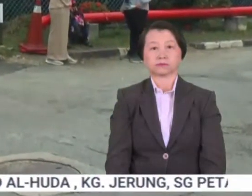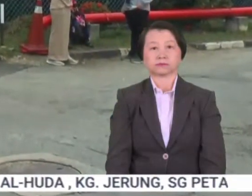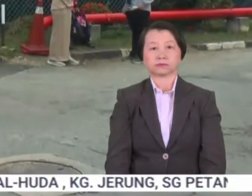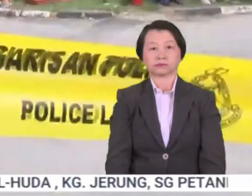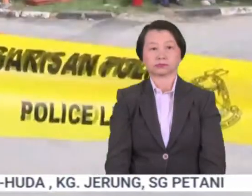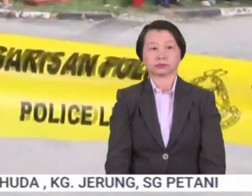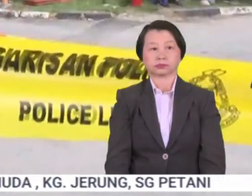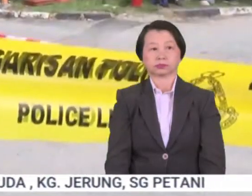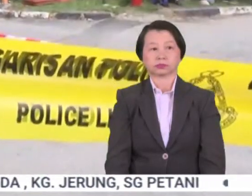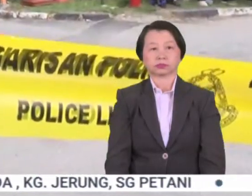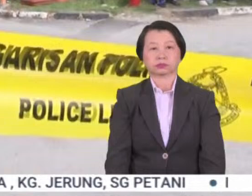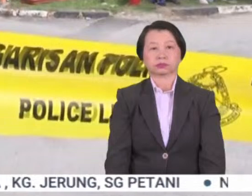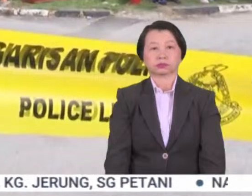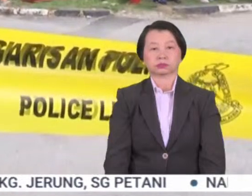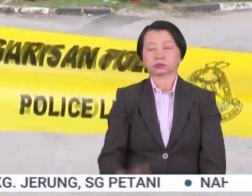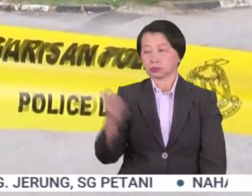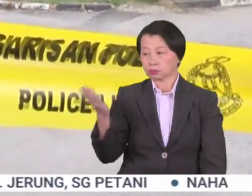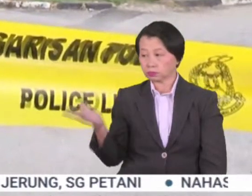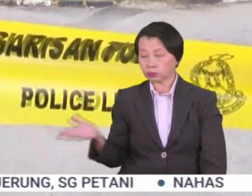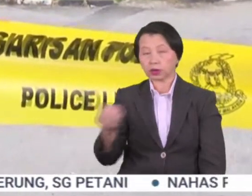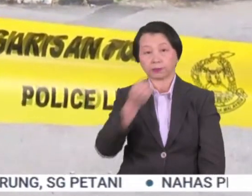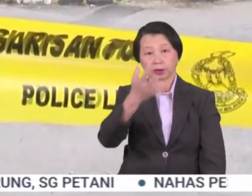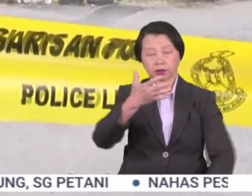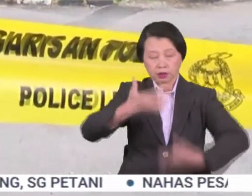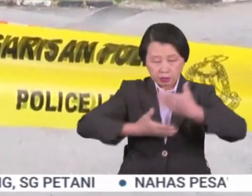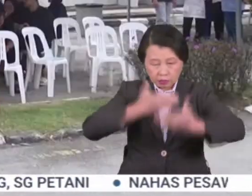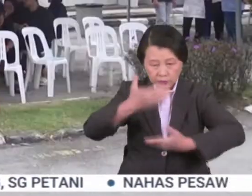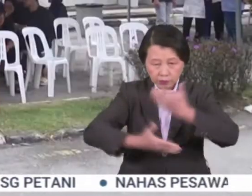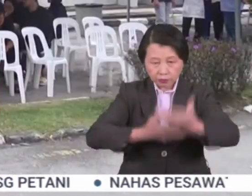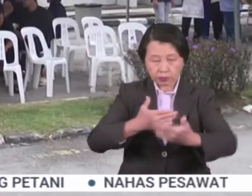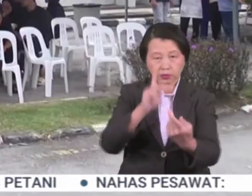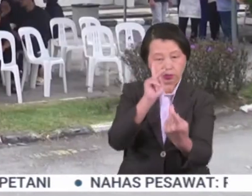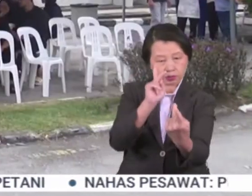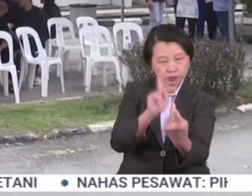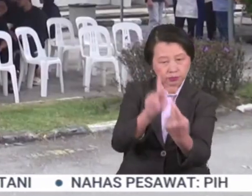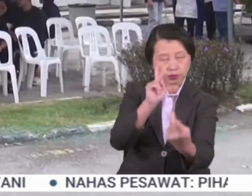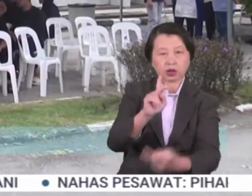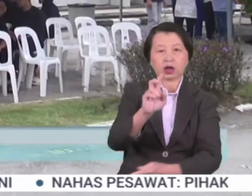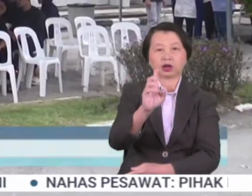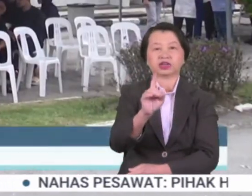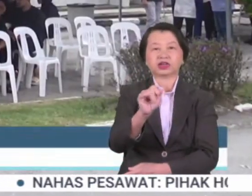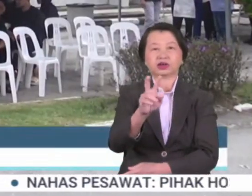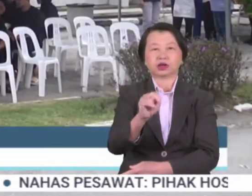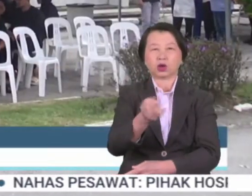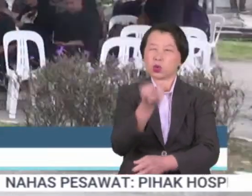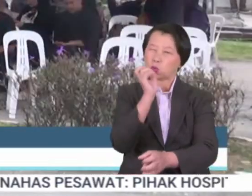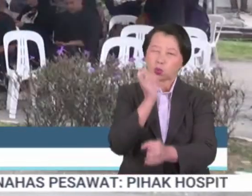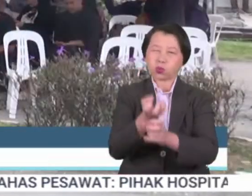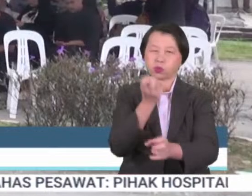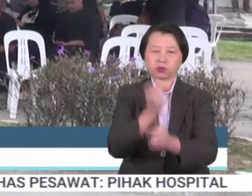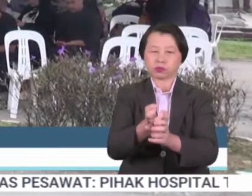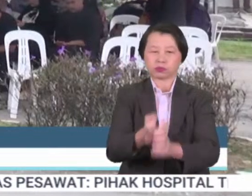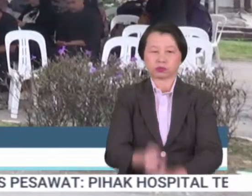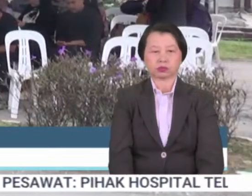mayat sementara itu beliau memaklumkan proses padanan DNA adalah rumit dan